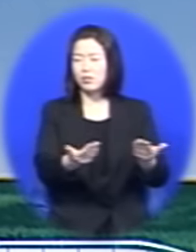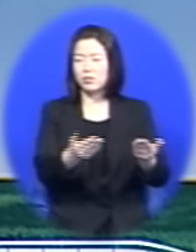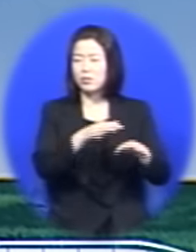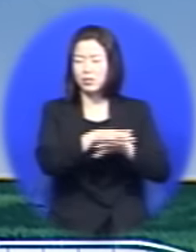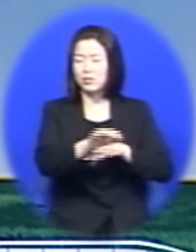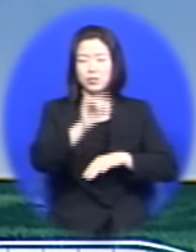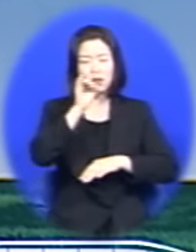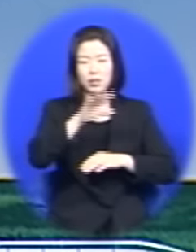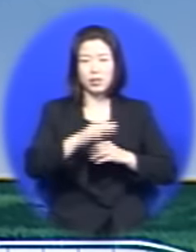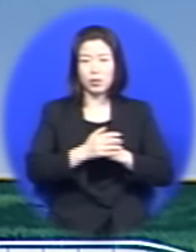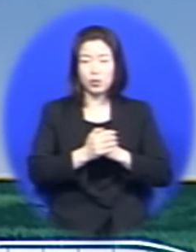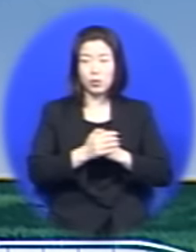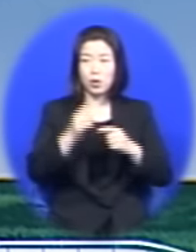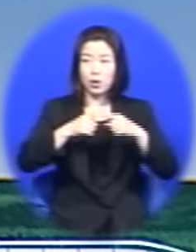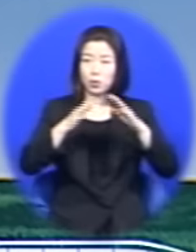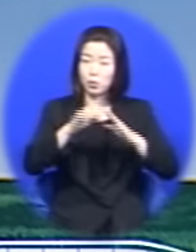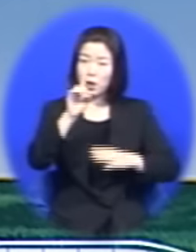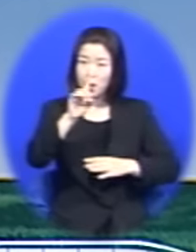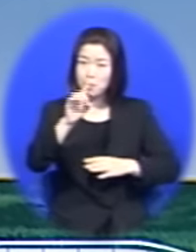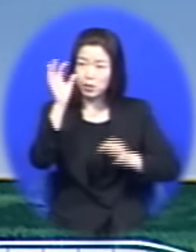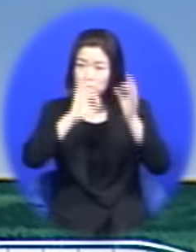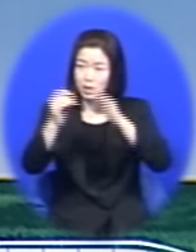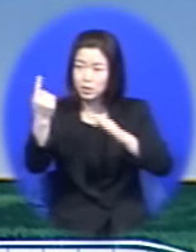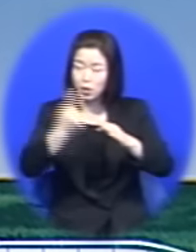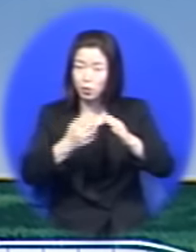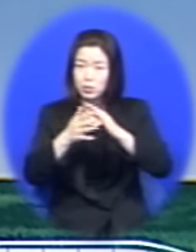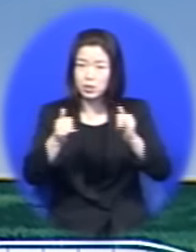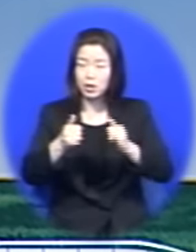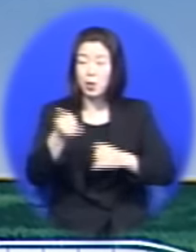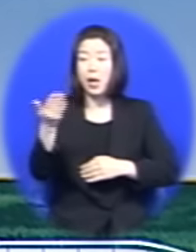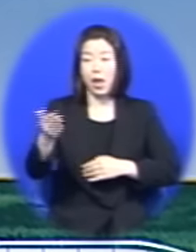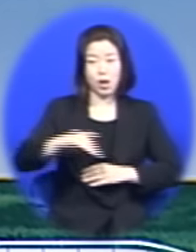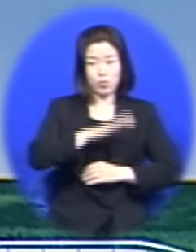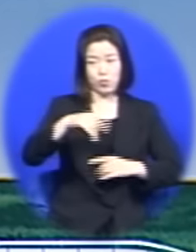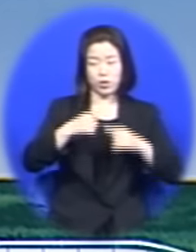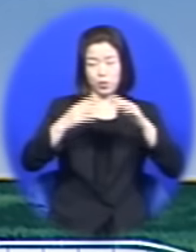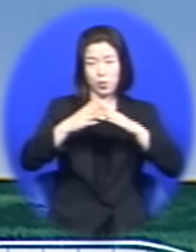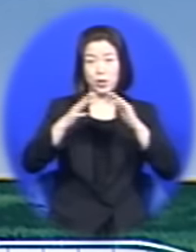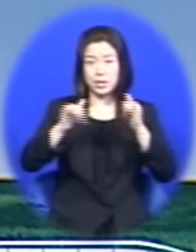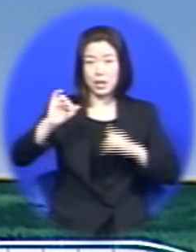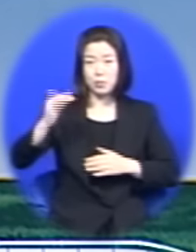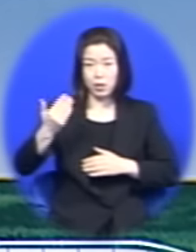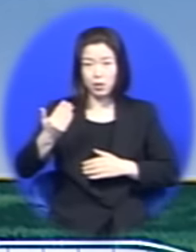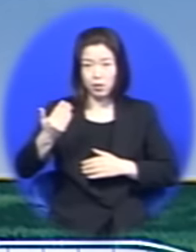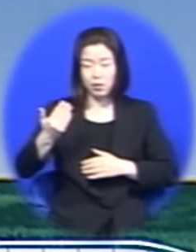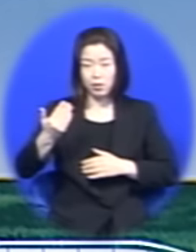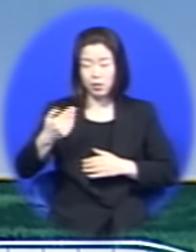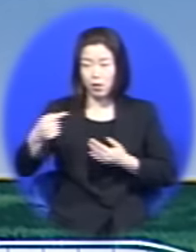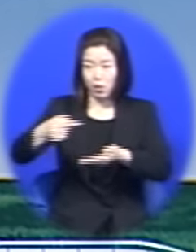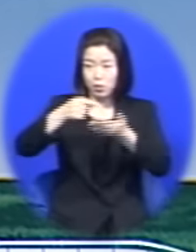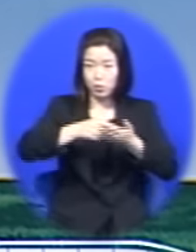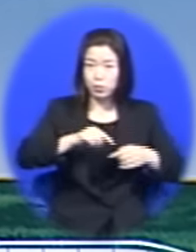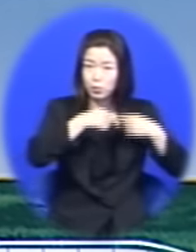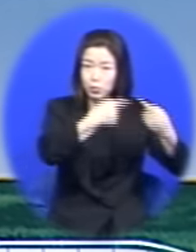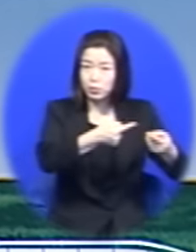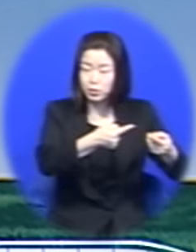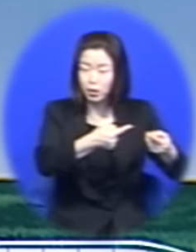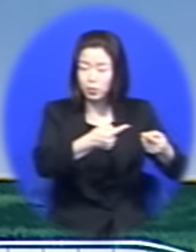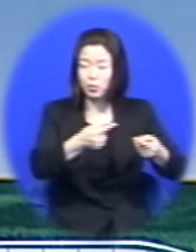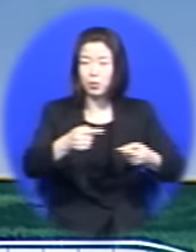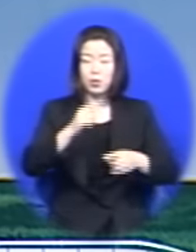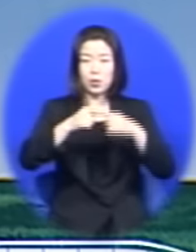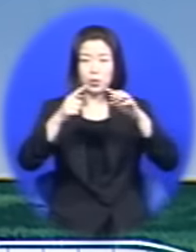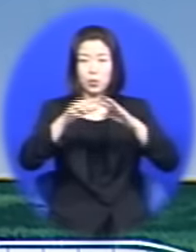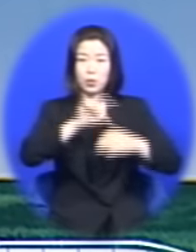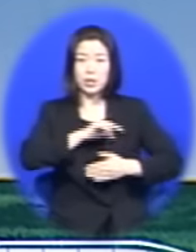교회 한번 찾아온 사람을 어떻든지 당신은 이제 우리 교인이 됐다고 해서 등록시키고 교인 명단